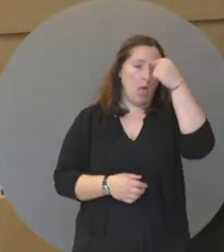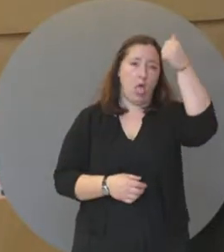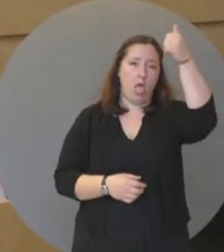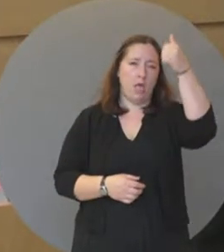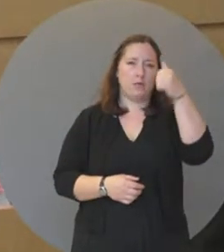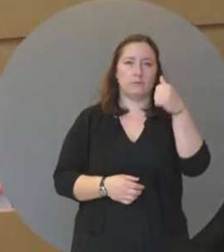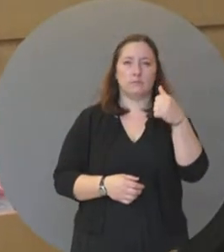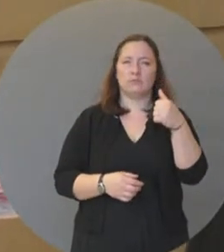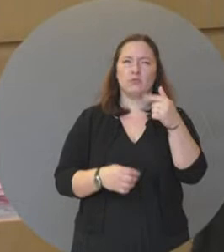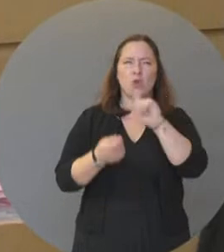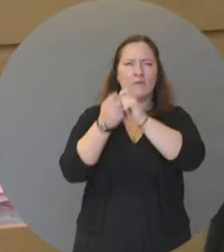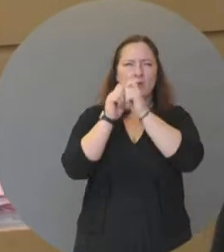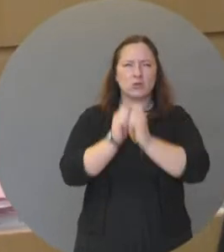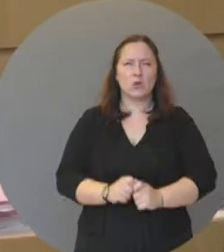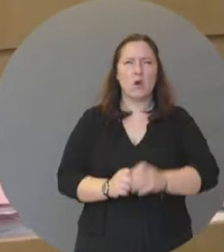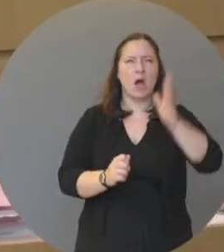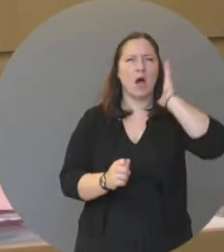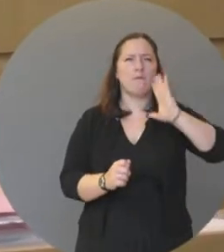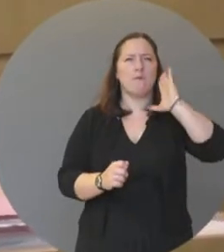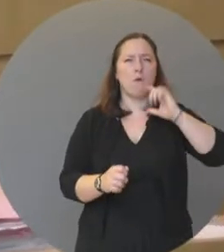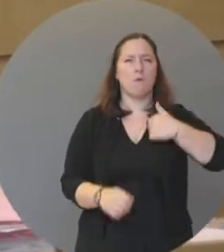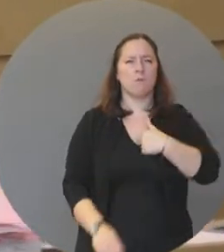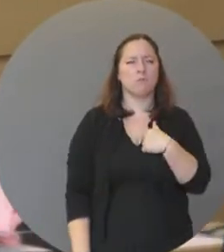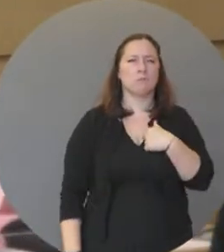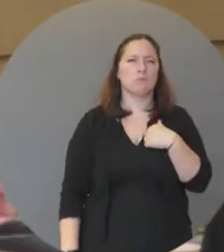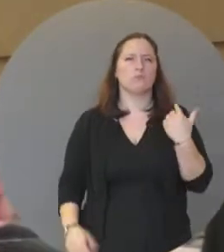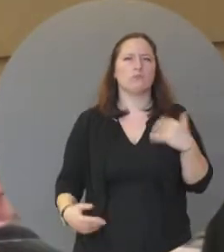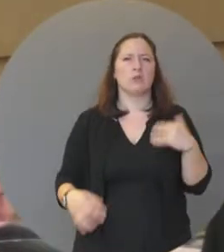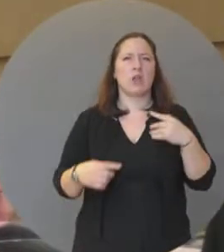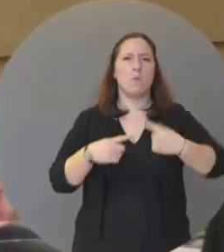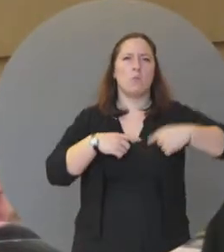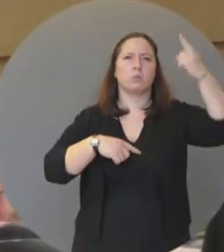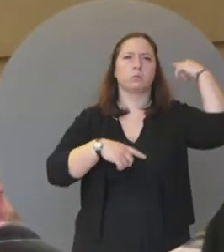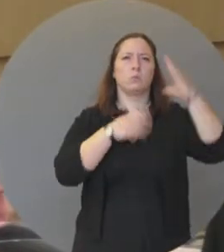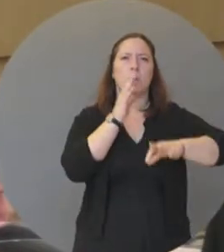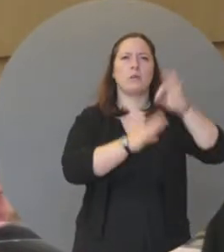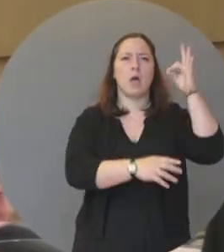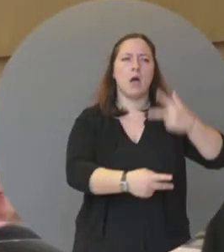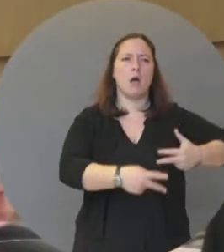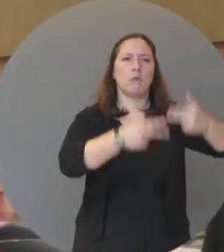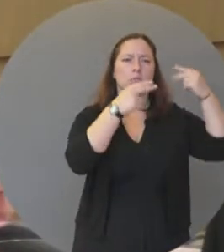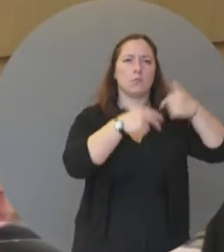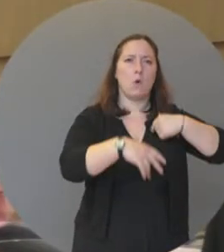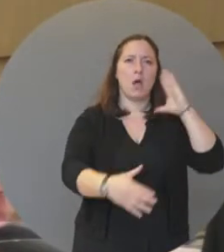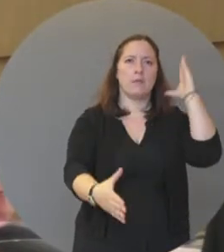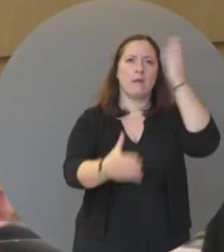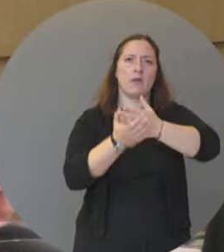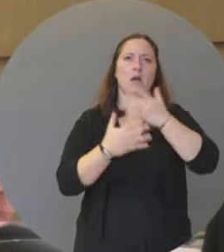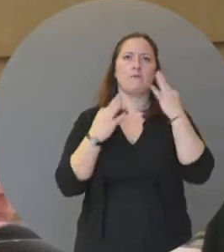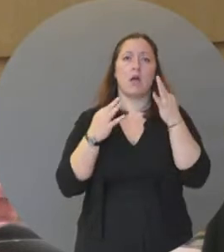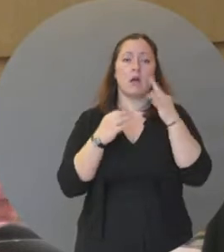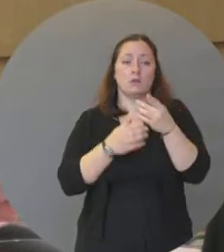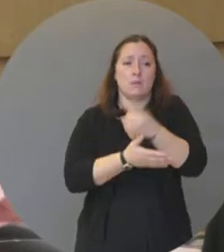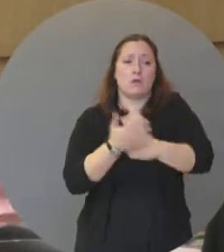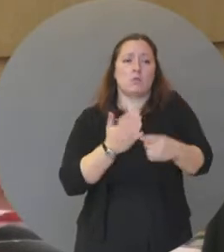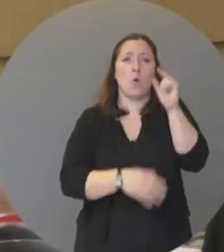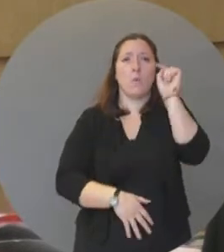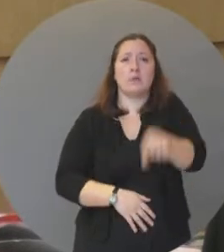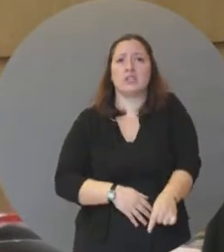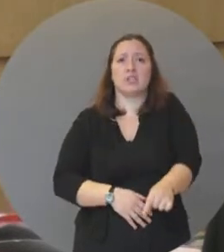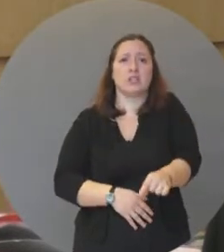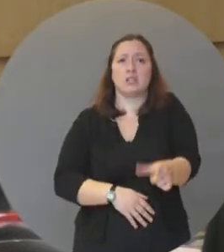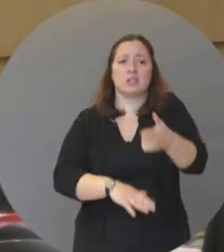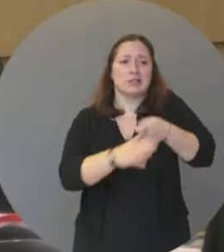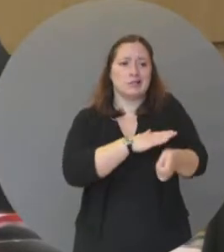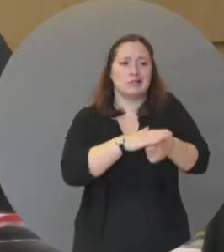évolution puisqu'à l'époque j'étais intervenu sur le précédent mandat sur l'obligation des départements d'intervenir jusqu'à 21 ans